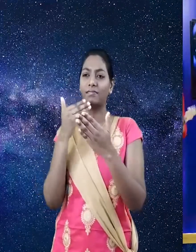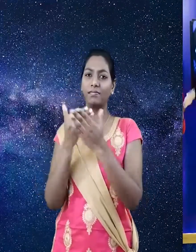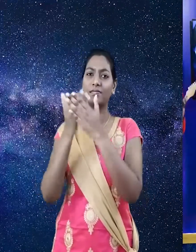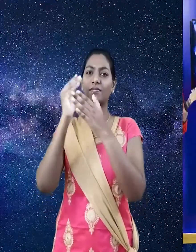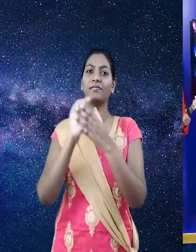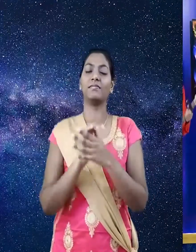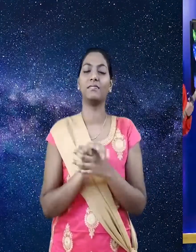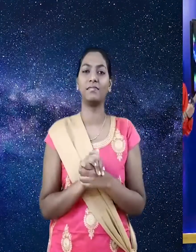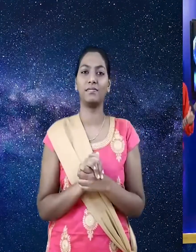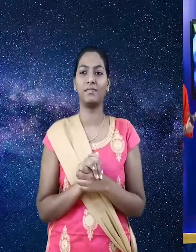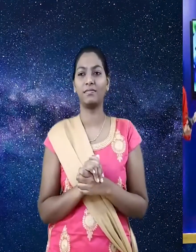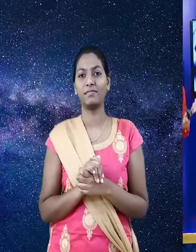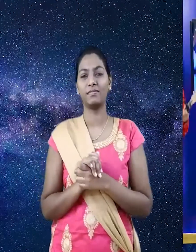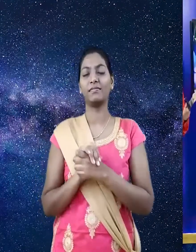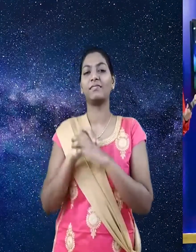तेरी स्तुति करूं